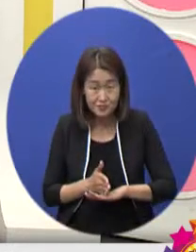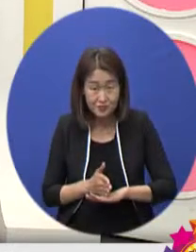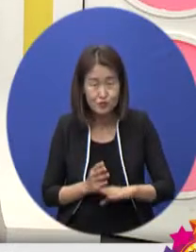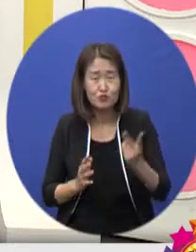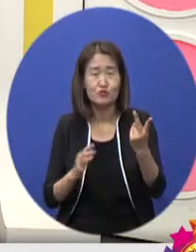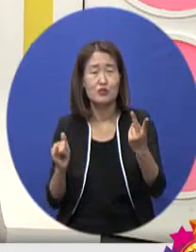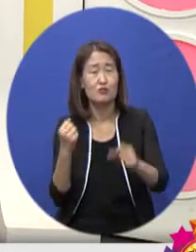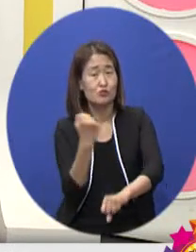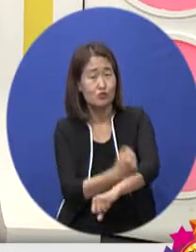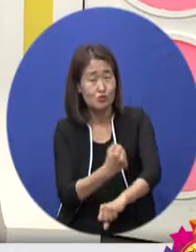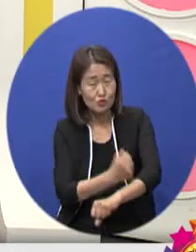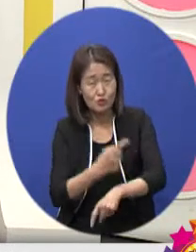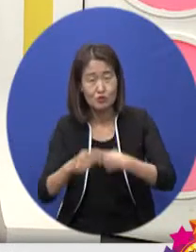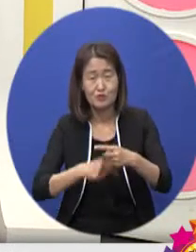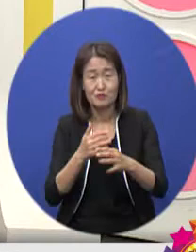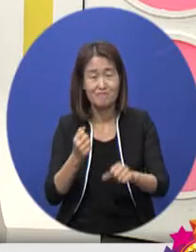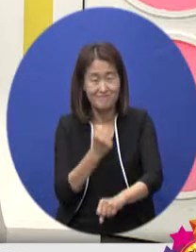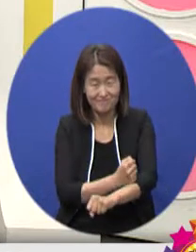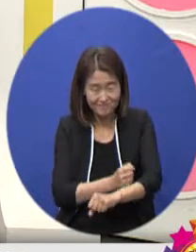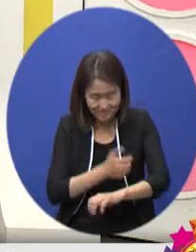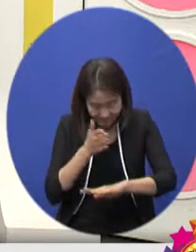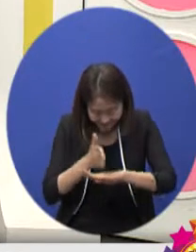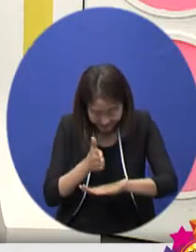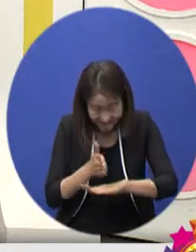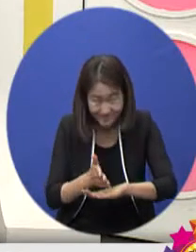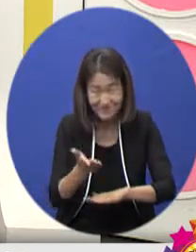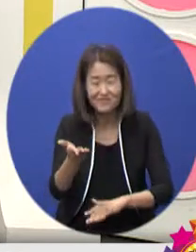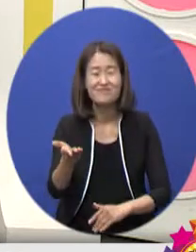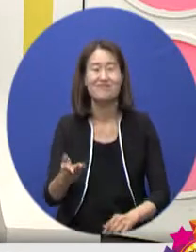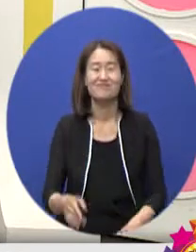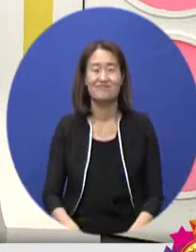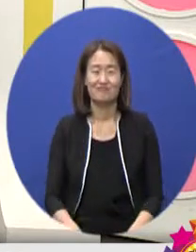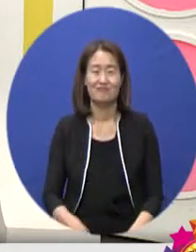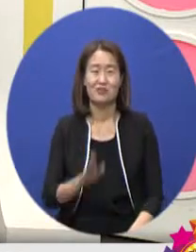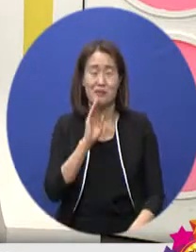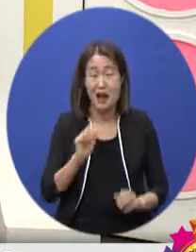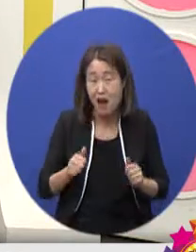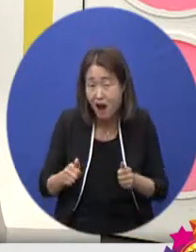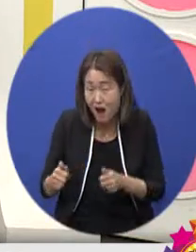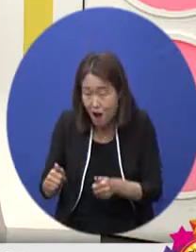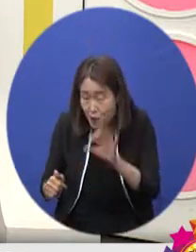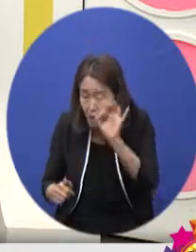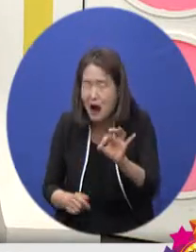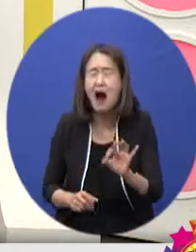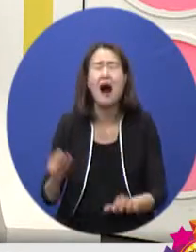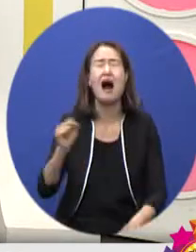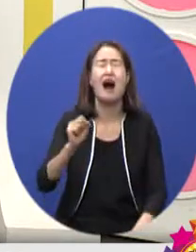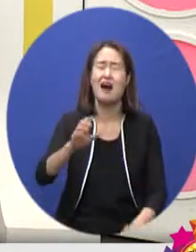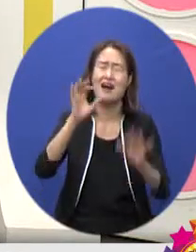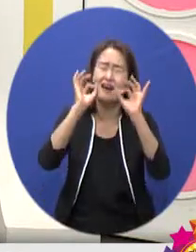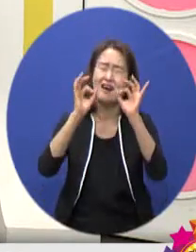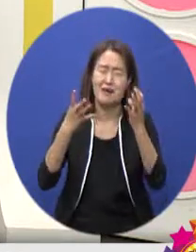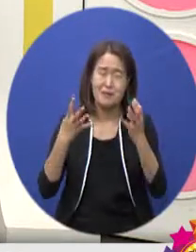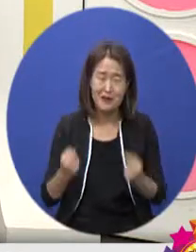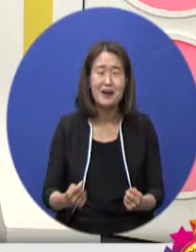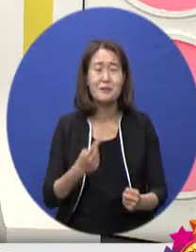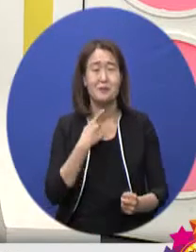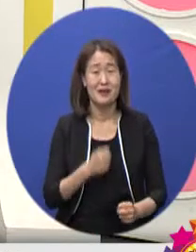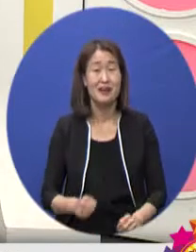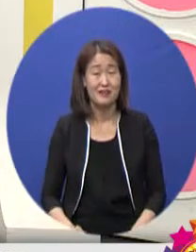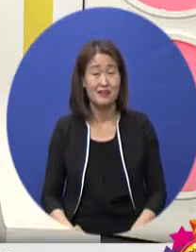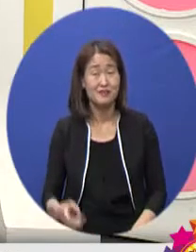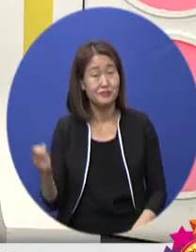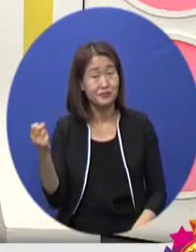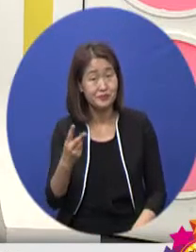분 네. 수고하시고. 수아 선생님도 수고하십니다. 아유, 우리 아버님 네. 멋지시네. 이렇게 인사해 네. 주신 거 보니까 자주 보긴 하셨어. 네. 네. 그럼